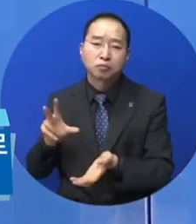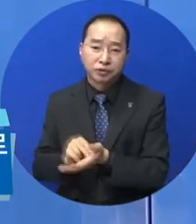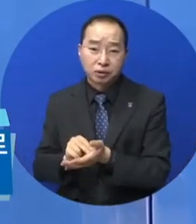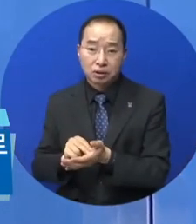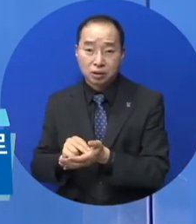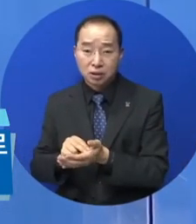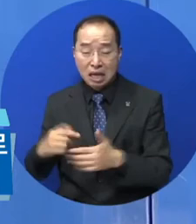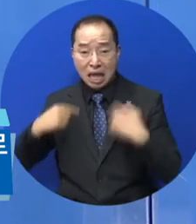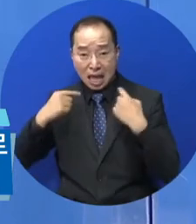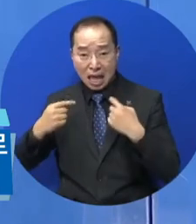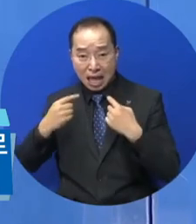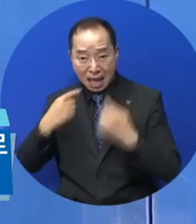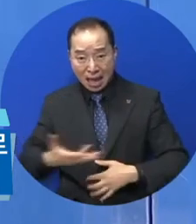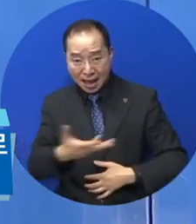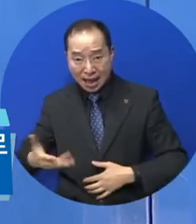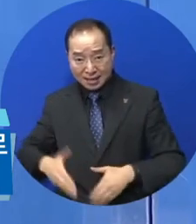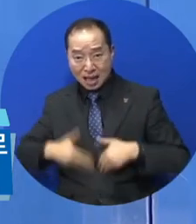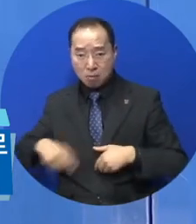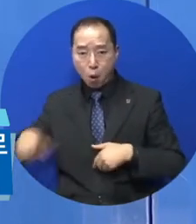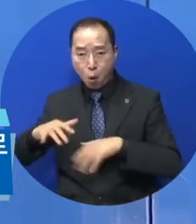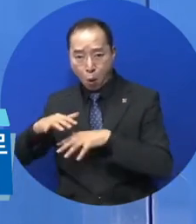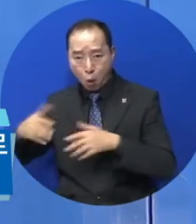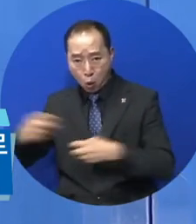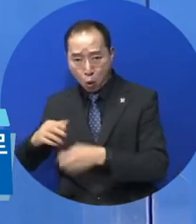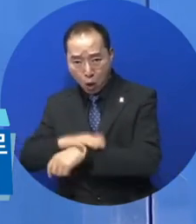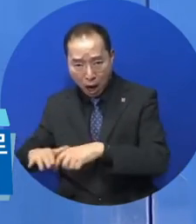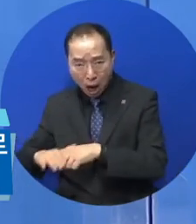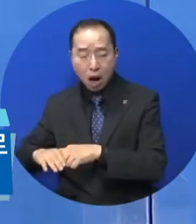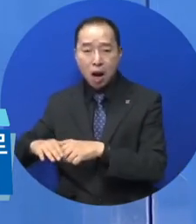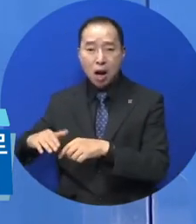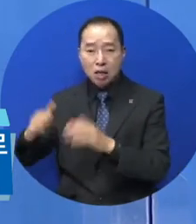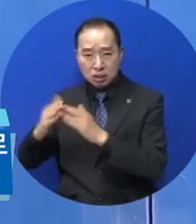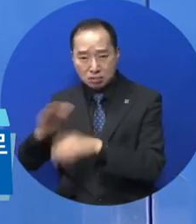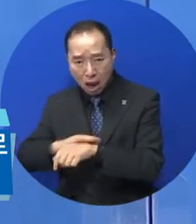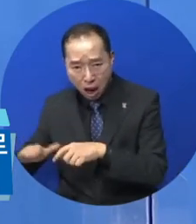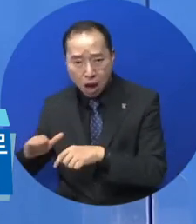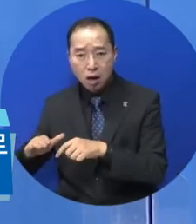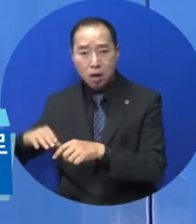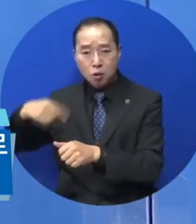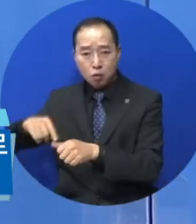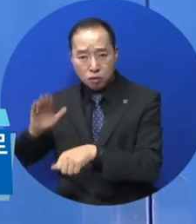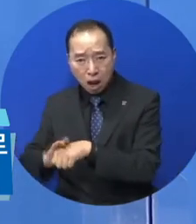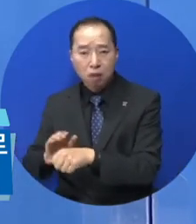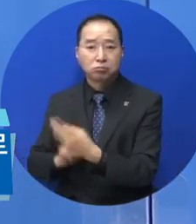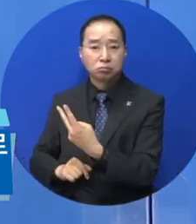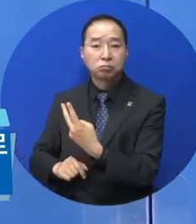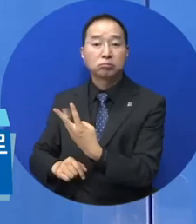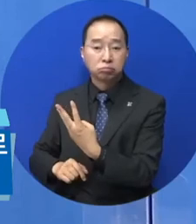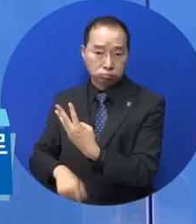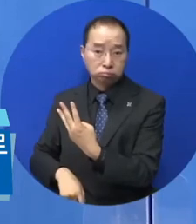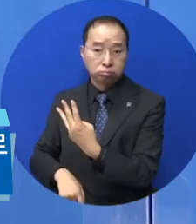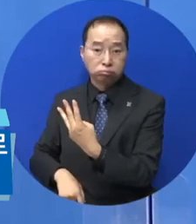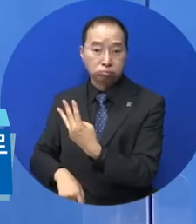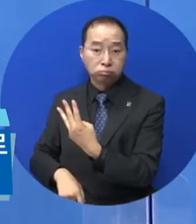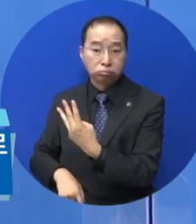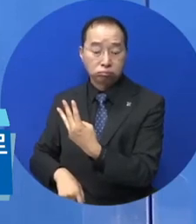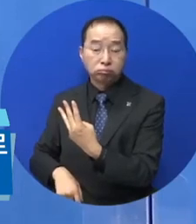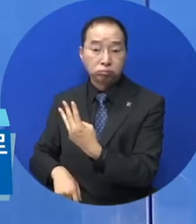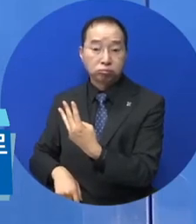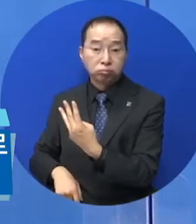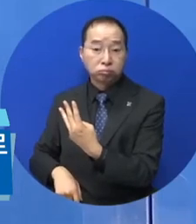있고요. 두 번째가 주거 격차. 세 번째가 교육 격차. 이게 세 가지가 있지요. 그 중에서도 보면